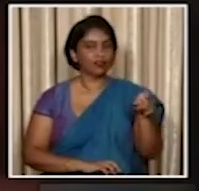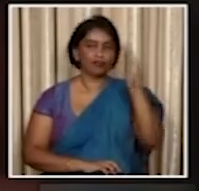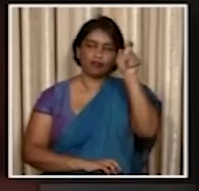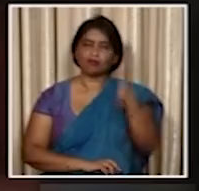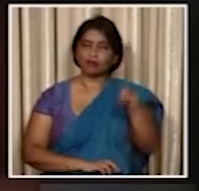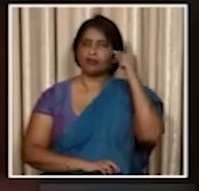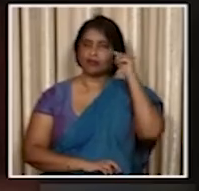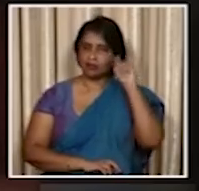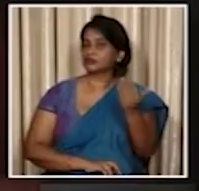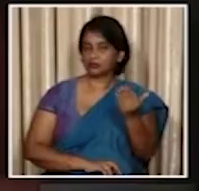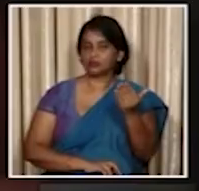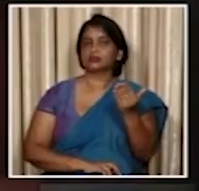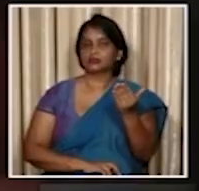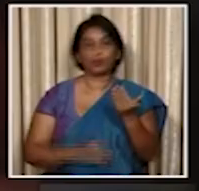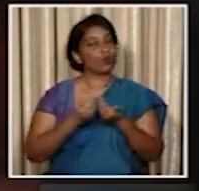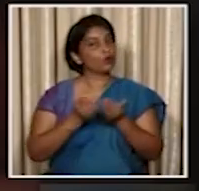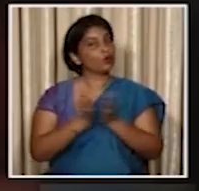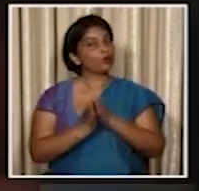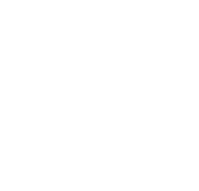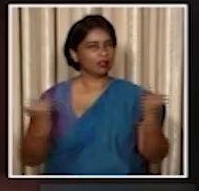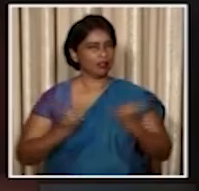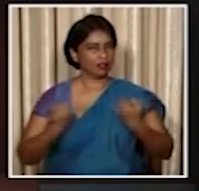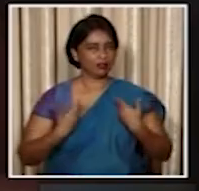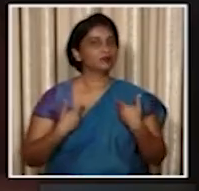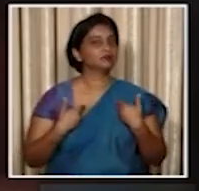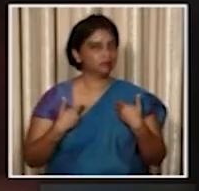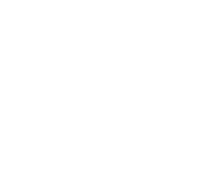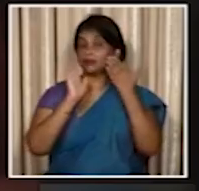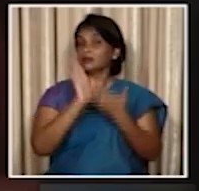පිළිබඳව නිගමනයකට එන්නේ තමන්ගේ වසලකම